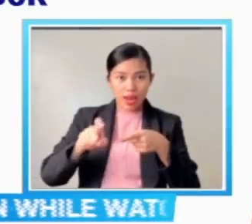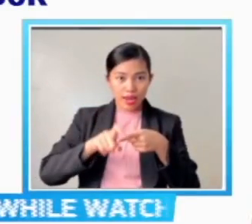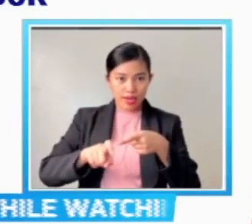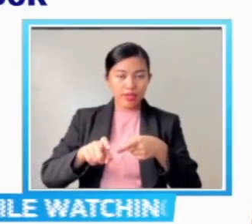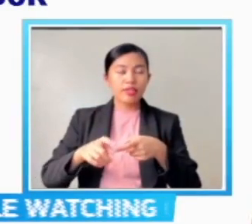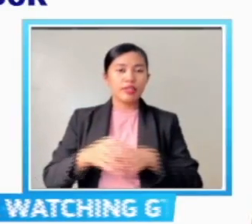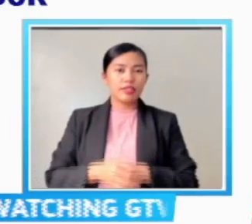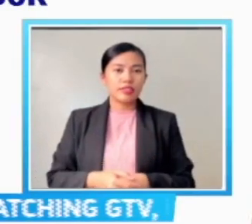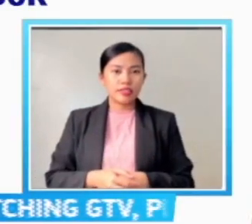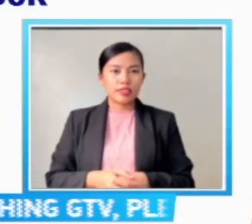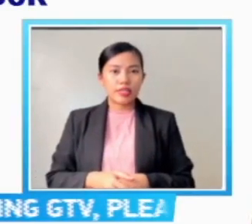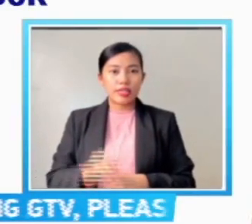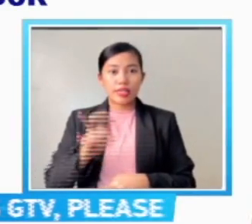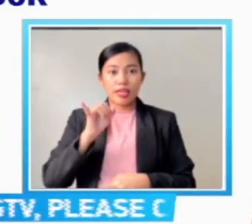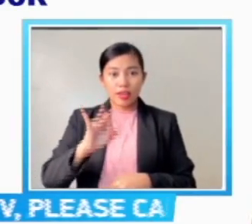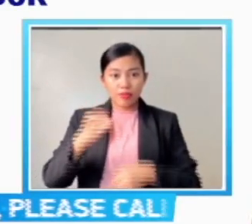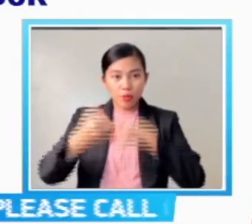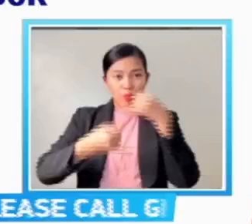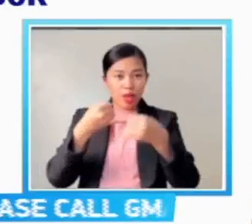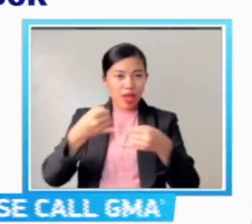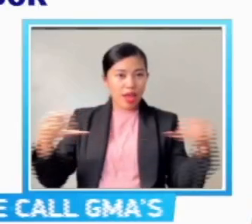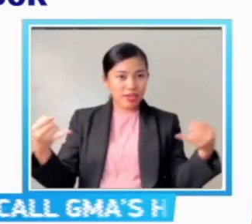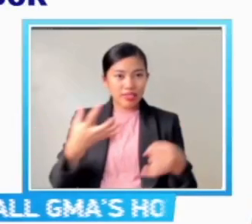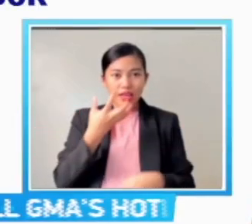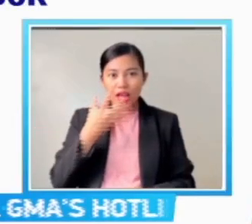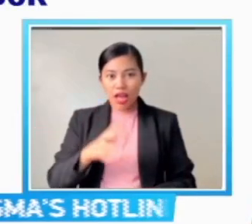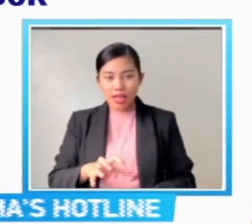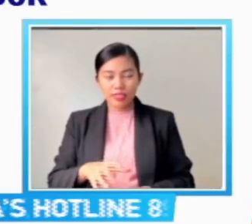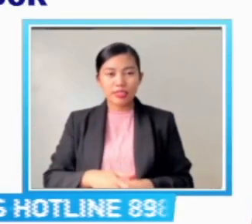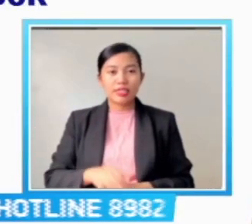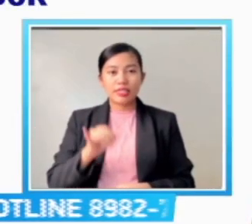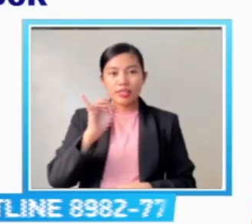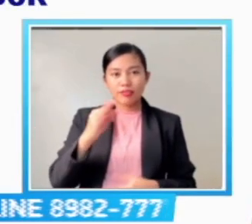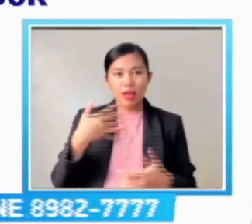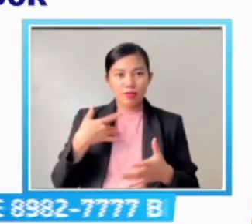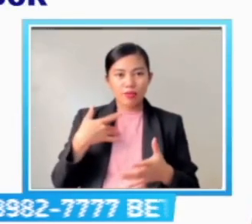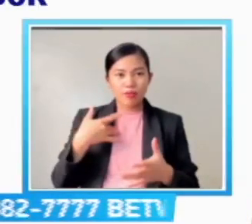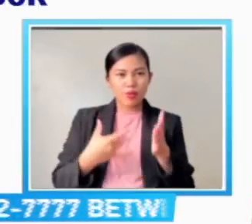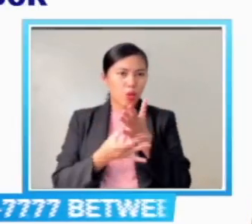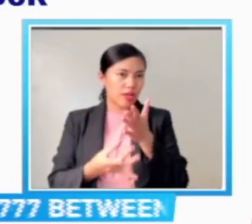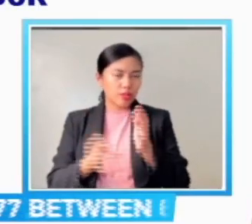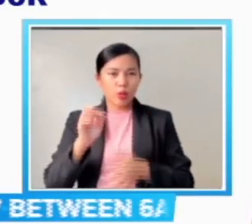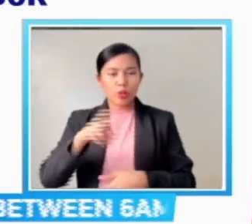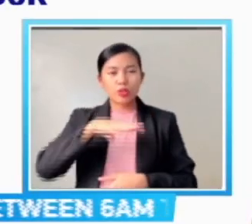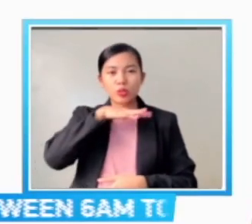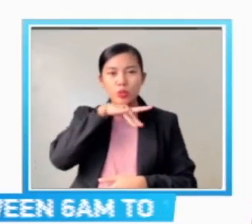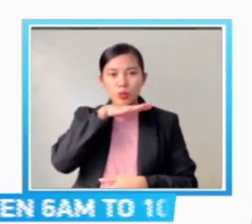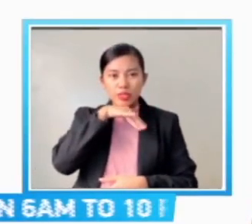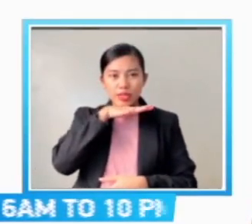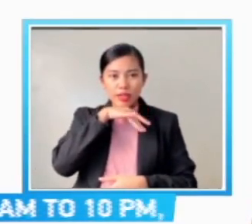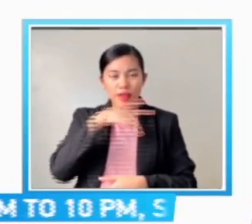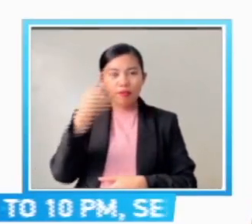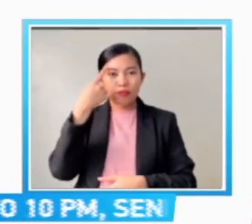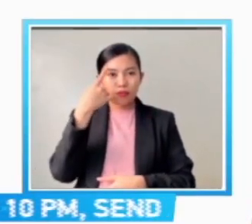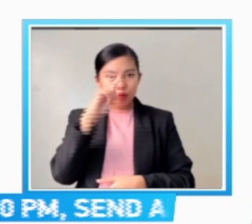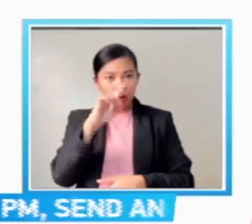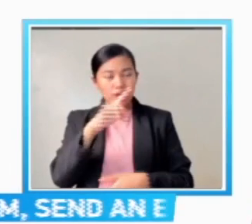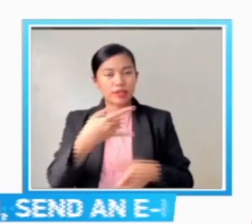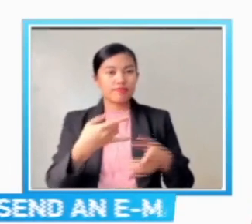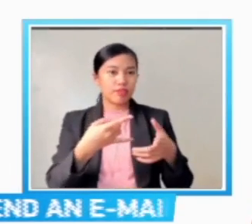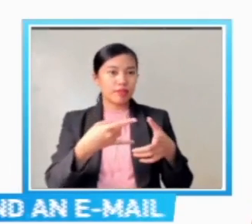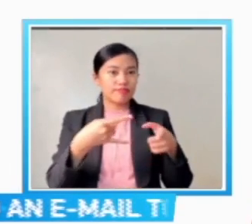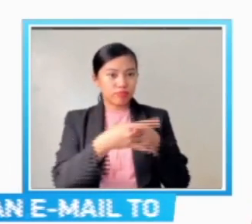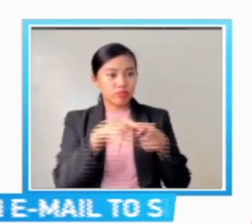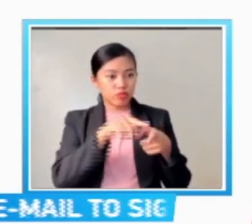overheated wires at may dumi, mantika o alikabok sa mga outlet. Huwag nang gamitin kung depektibo po ang